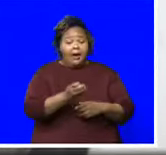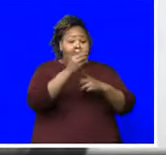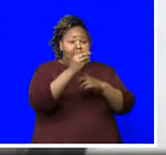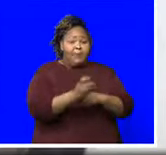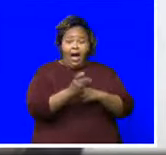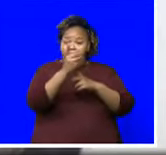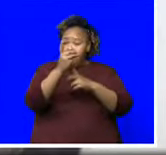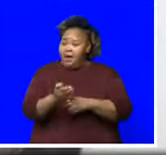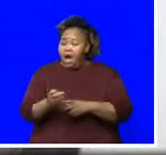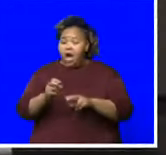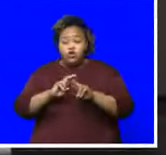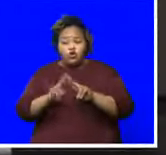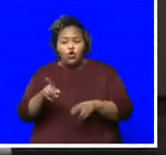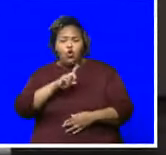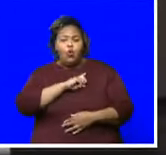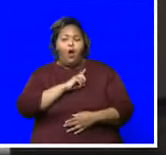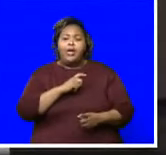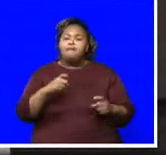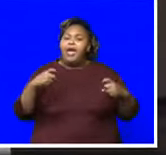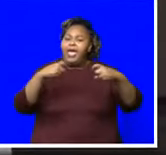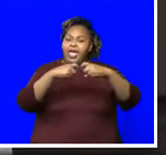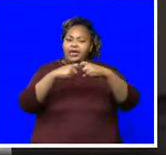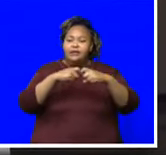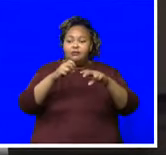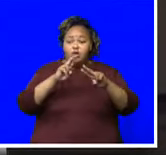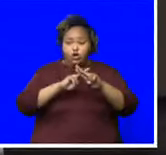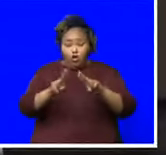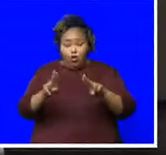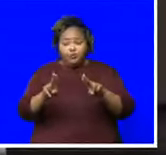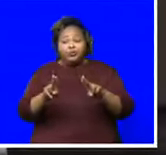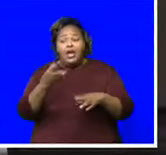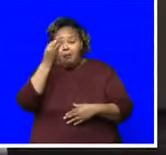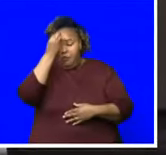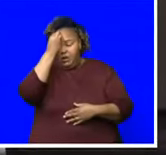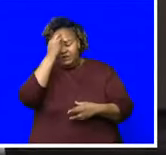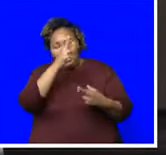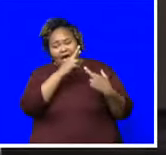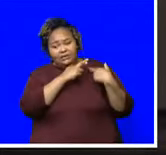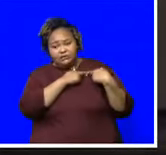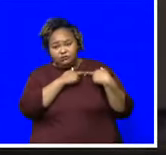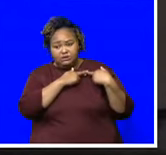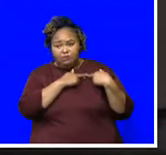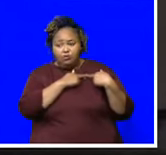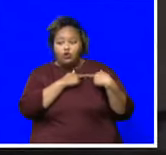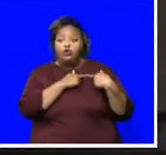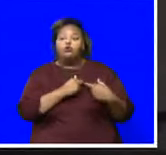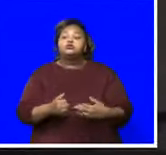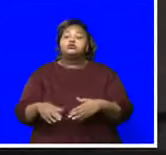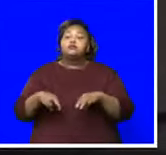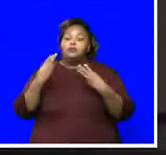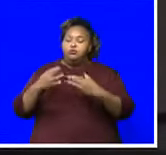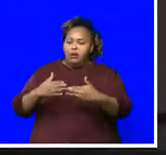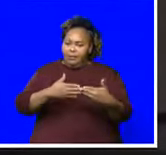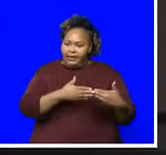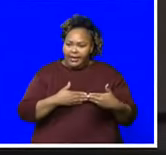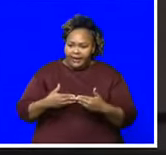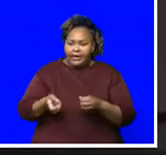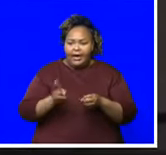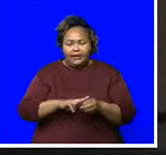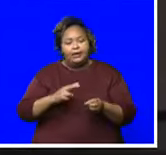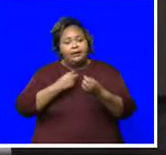angasiyo titha esiveni kodwa akhona kuvikela nekuphephisa imiphefumulo kanye nempahla yemaSwati. Kubeka